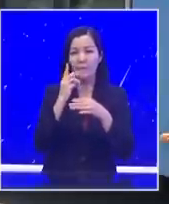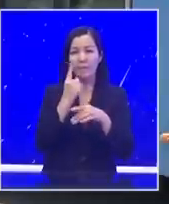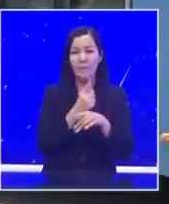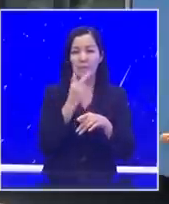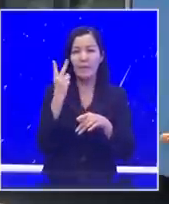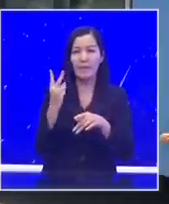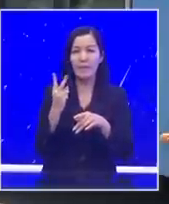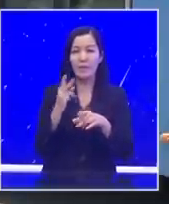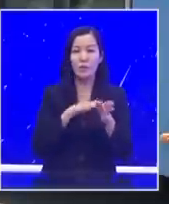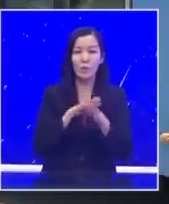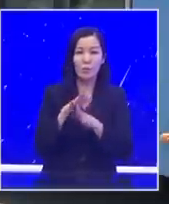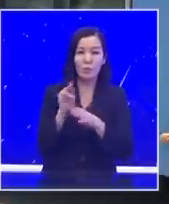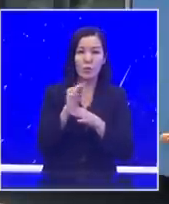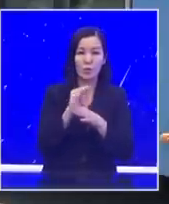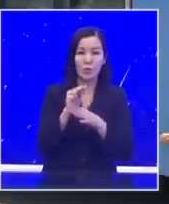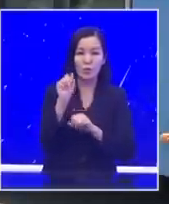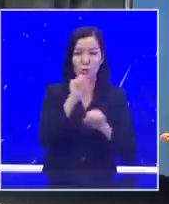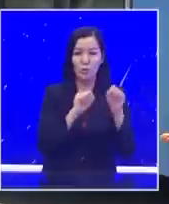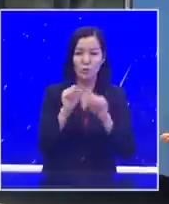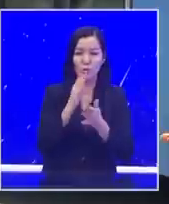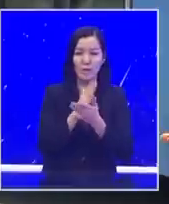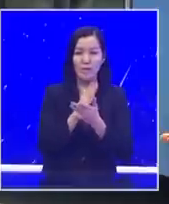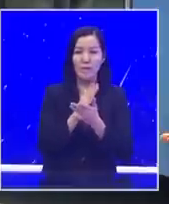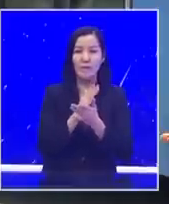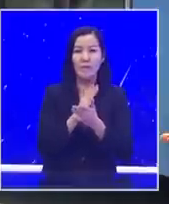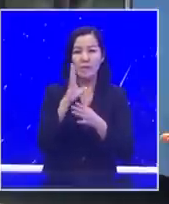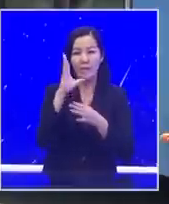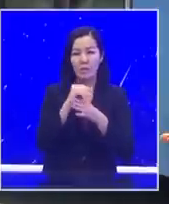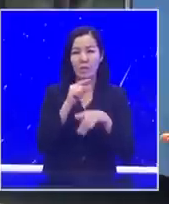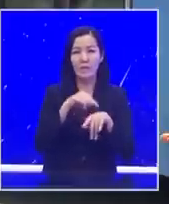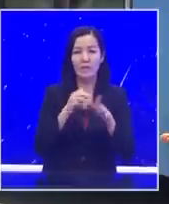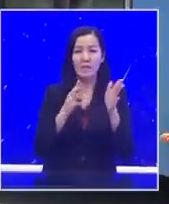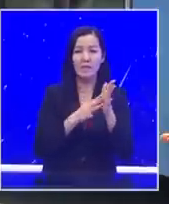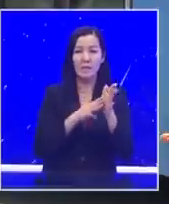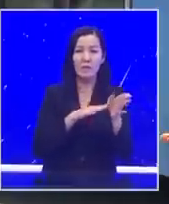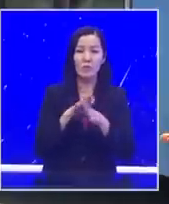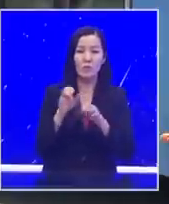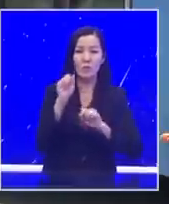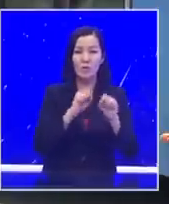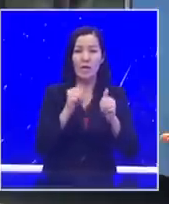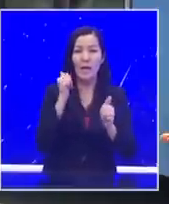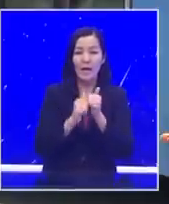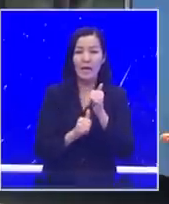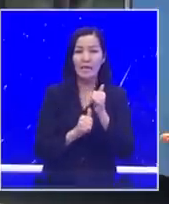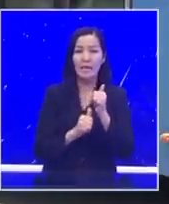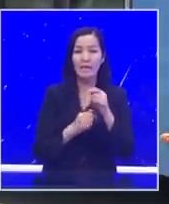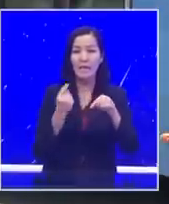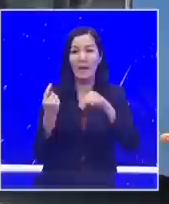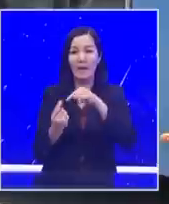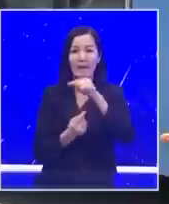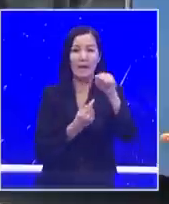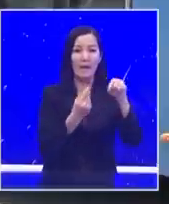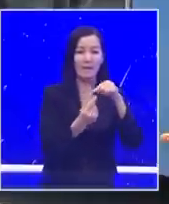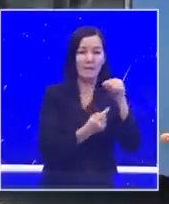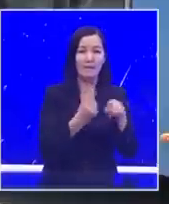арасында күрделі жуылады, и кешкі жақын 8-ден кейін күрделі жуылады. Абылай әр күрік сайын 1 сағат айналымы,